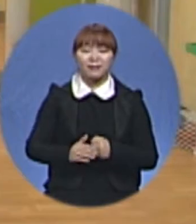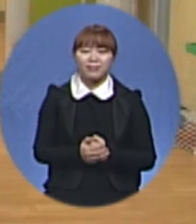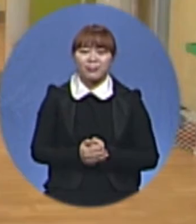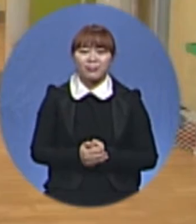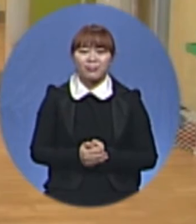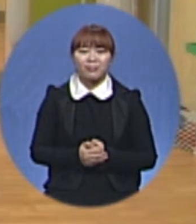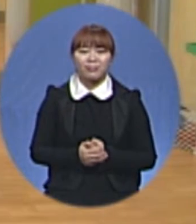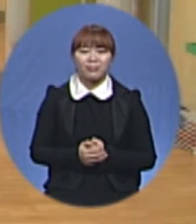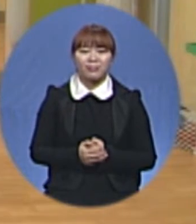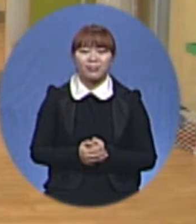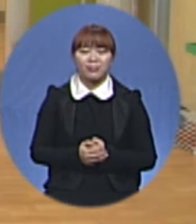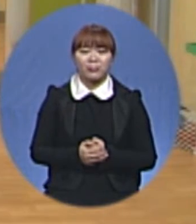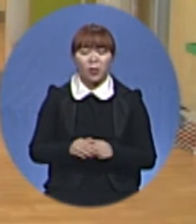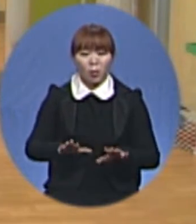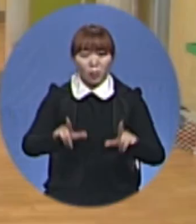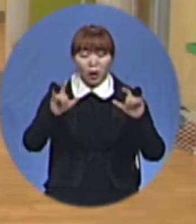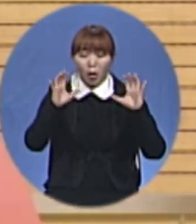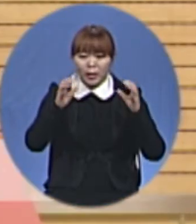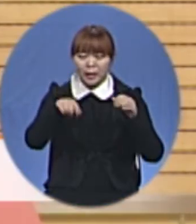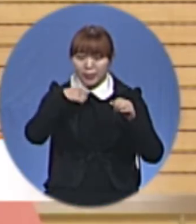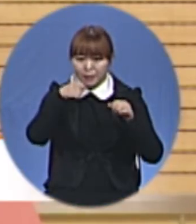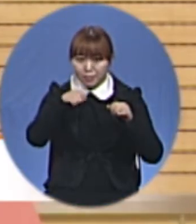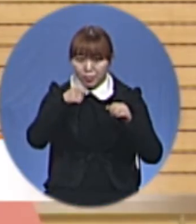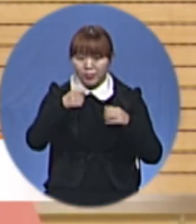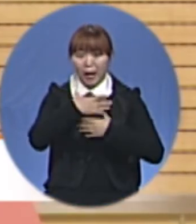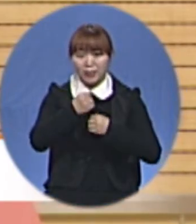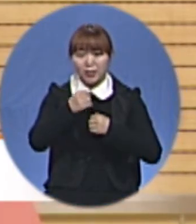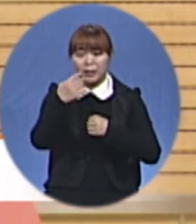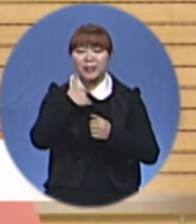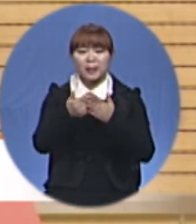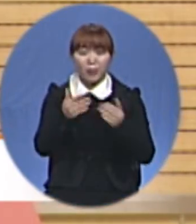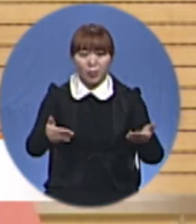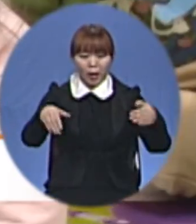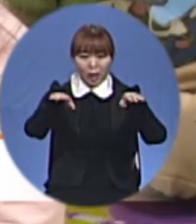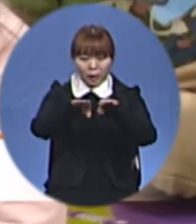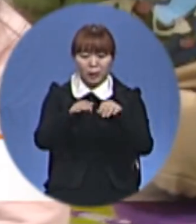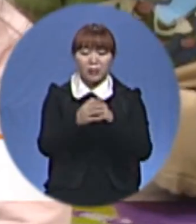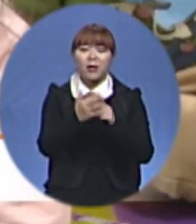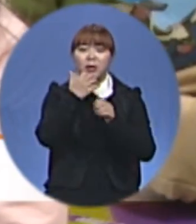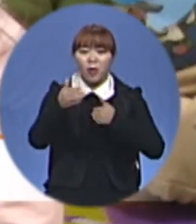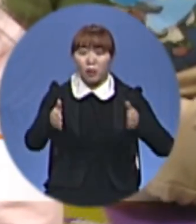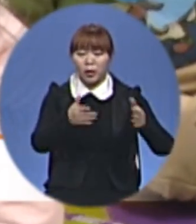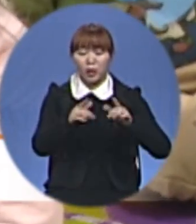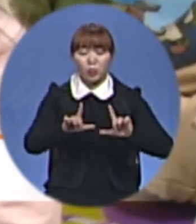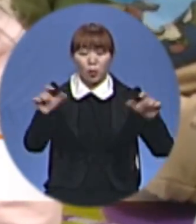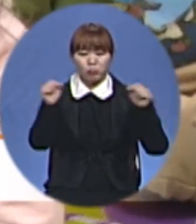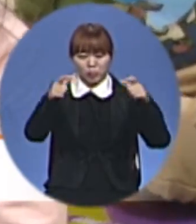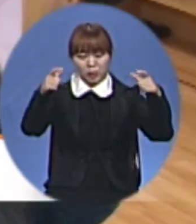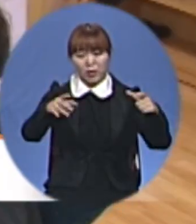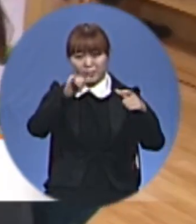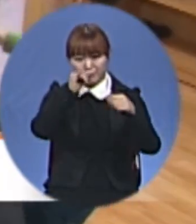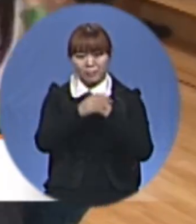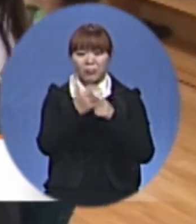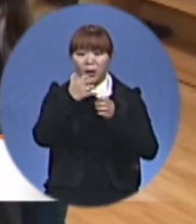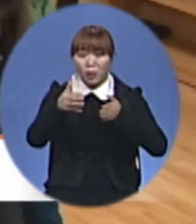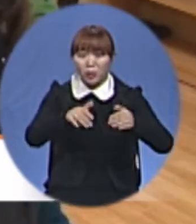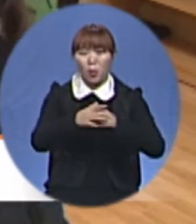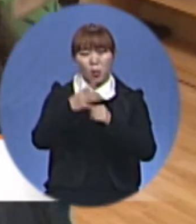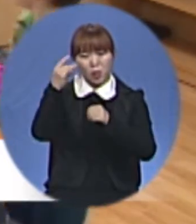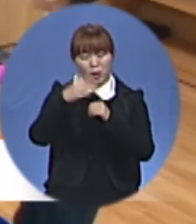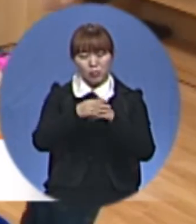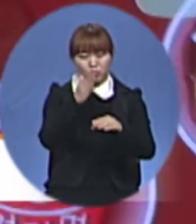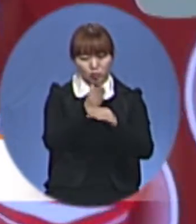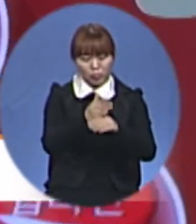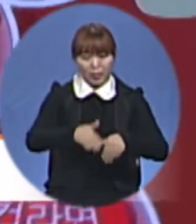돼요. 올해 어린이 식품 안전체험관이 경기 동부권에 생깁니다. 경기도는 기존